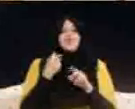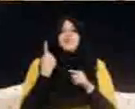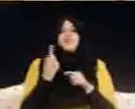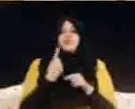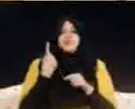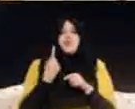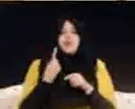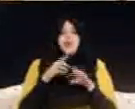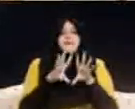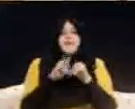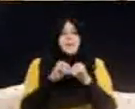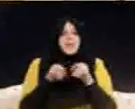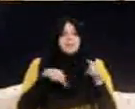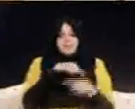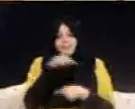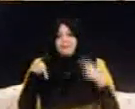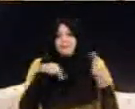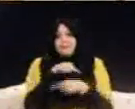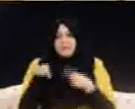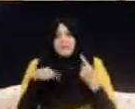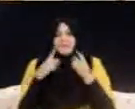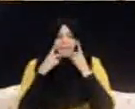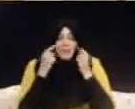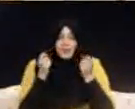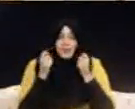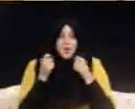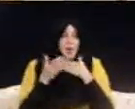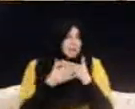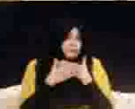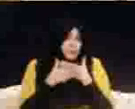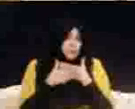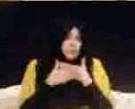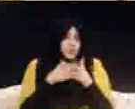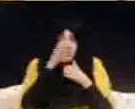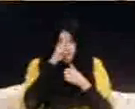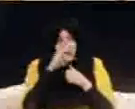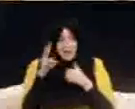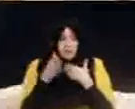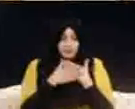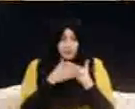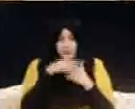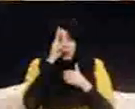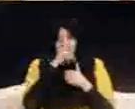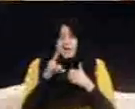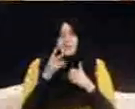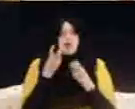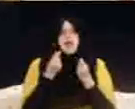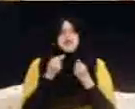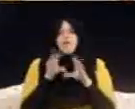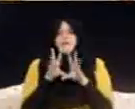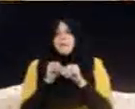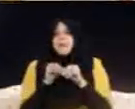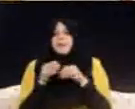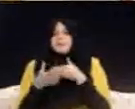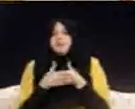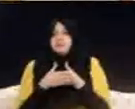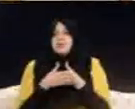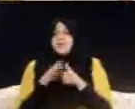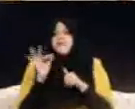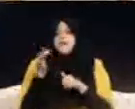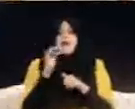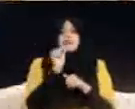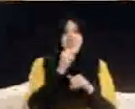في دائره الاسره الواحده، يعني هذا تنبيه يعني عام، ما يبقاش الاموال يدور غير ثم، يعني هذه